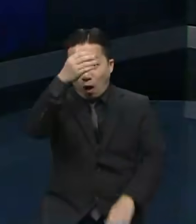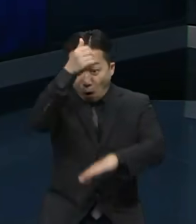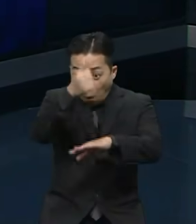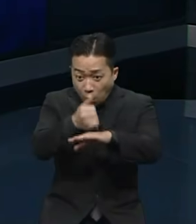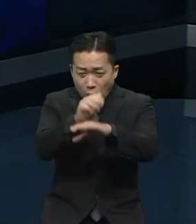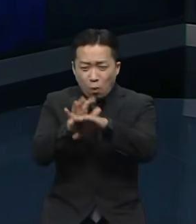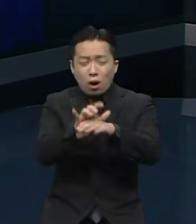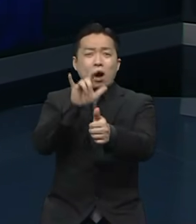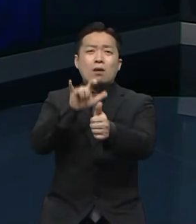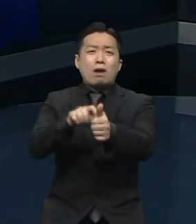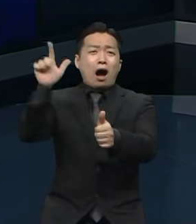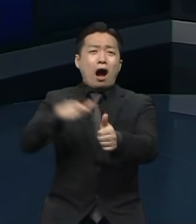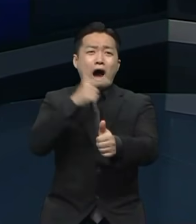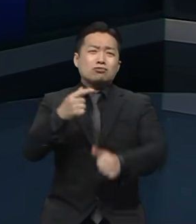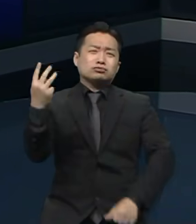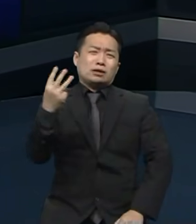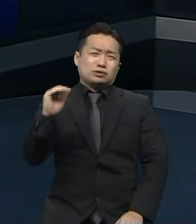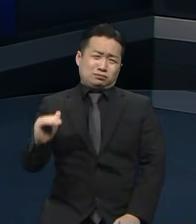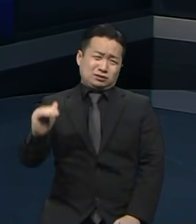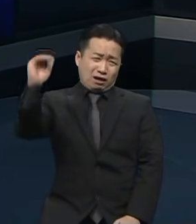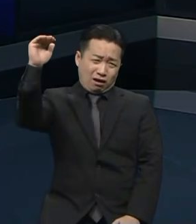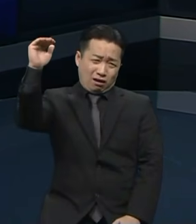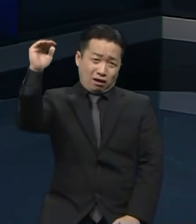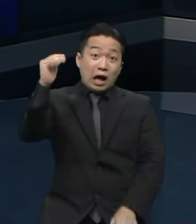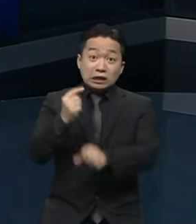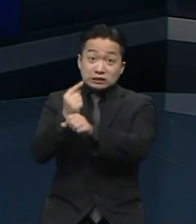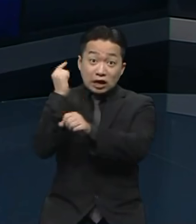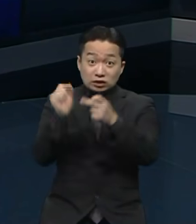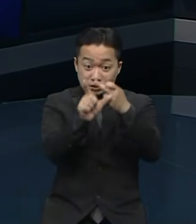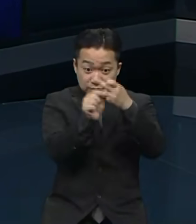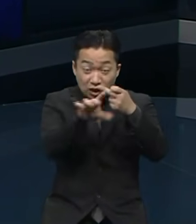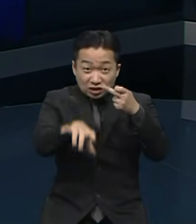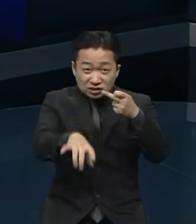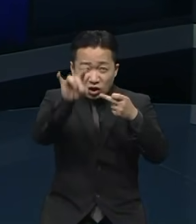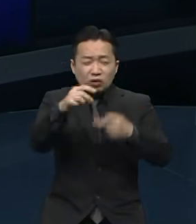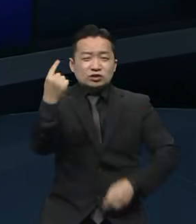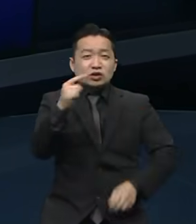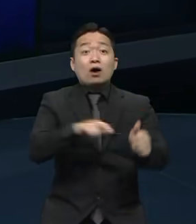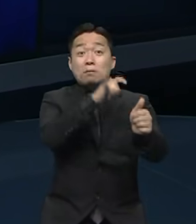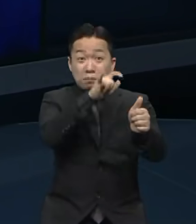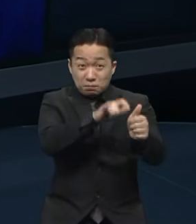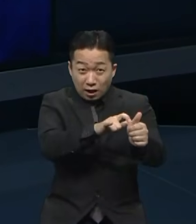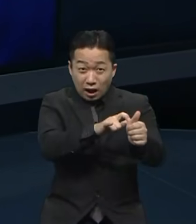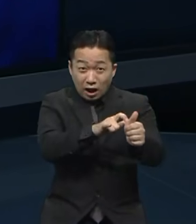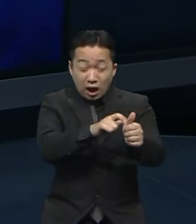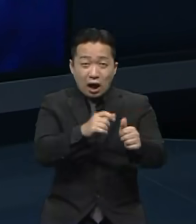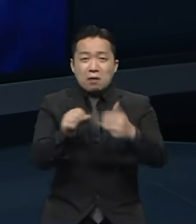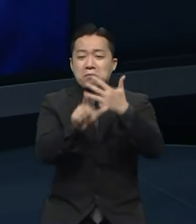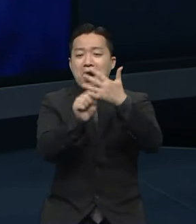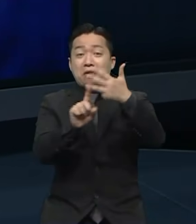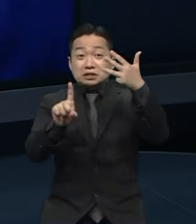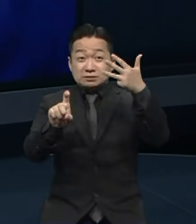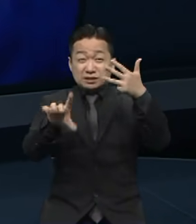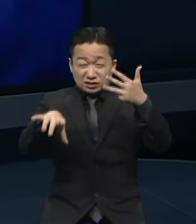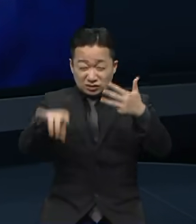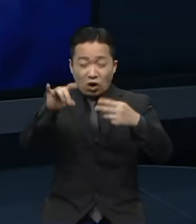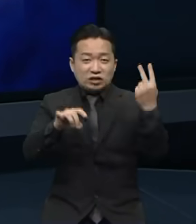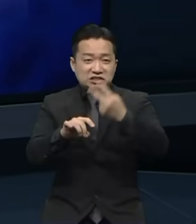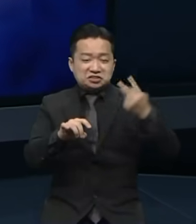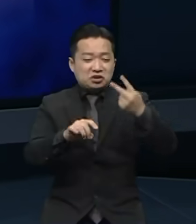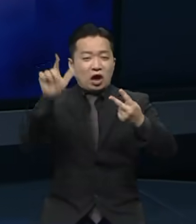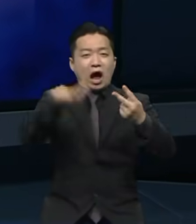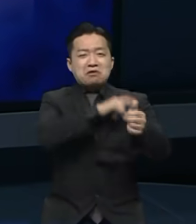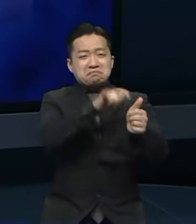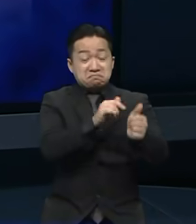3,000명을 넘었습니다. 지난해 12월 1,000명을 넘겼고 지난달 11일 2,000명을 넘었습니다만 다시 한